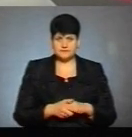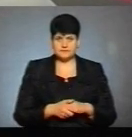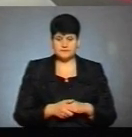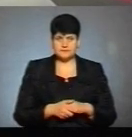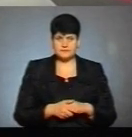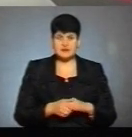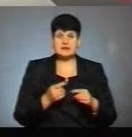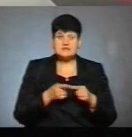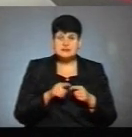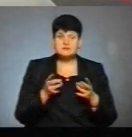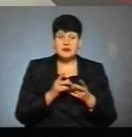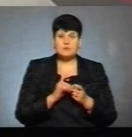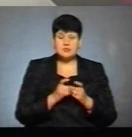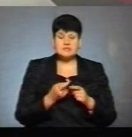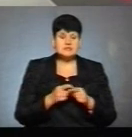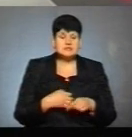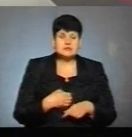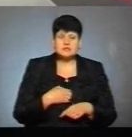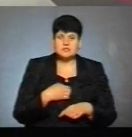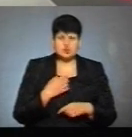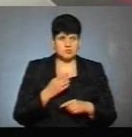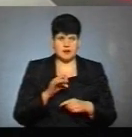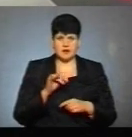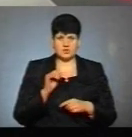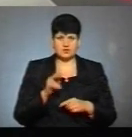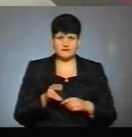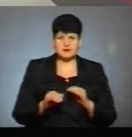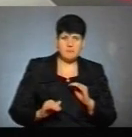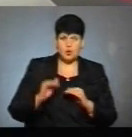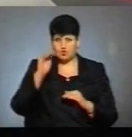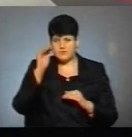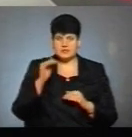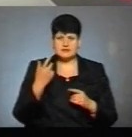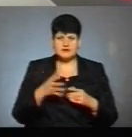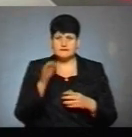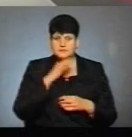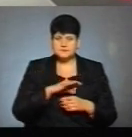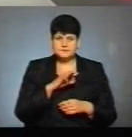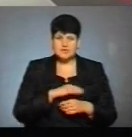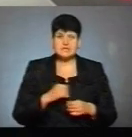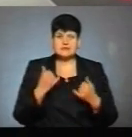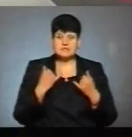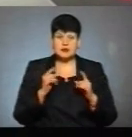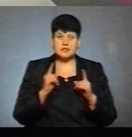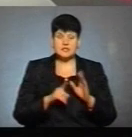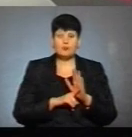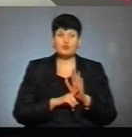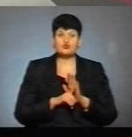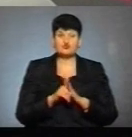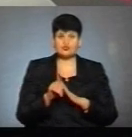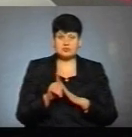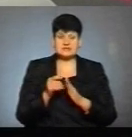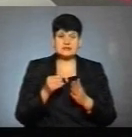З цим треба боротися. Це страшна річ. Від малого до великого вони це вживають. І зараз тільки почнуться